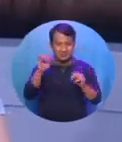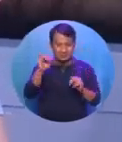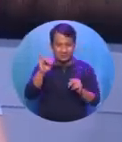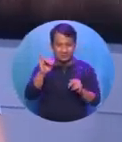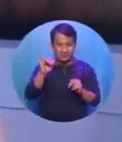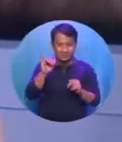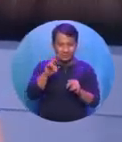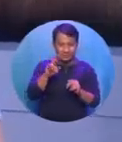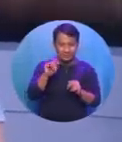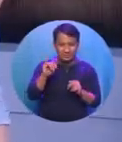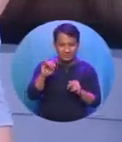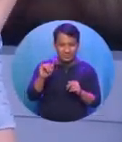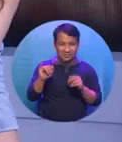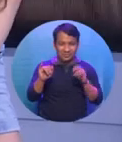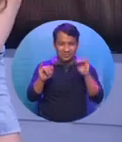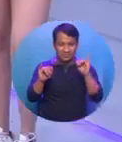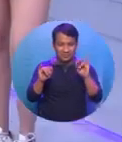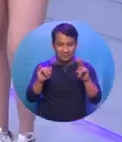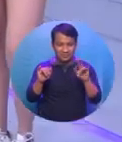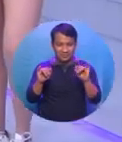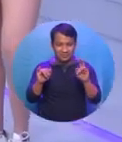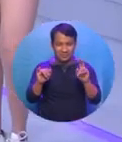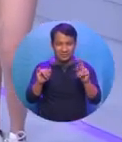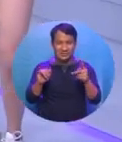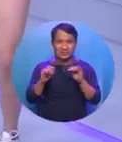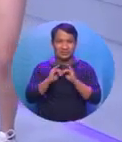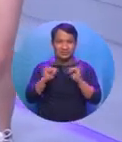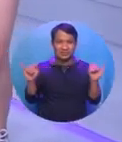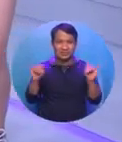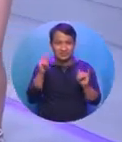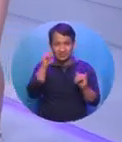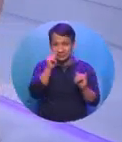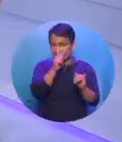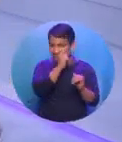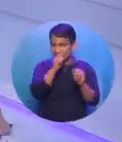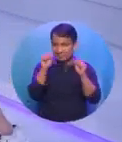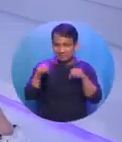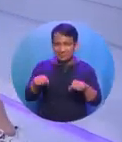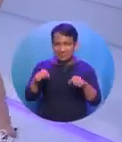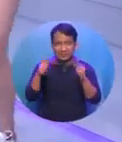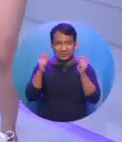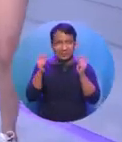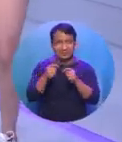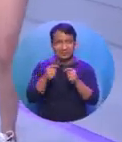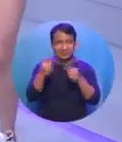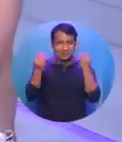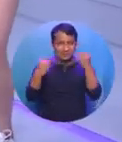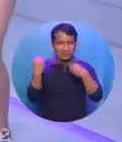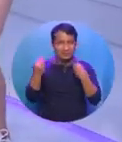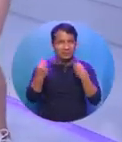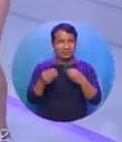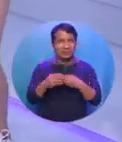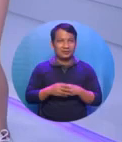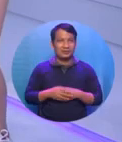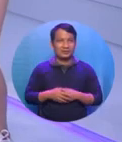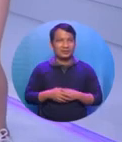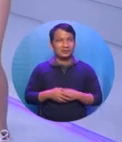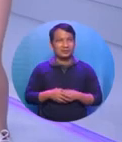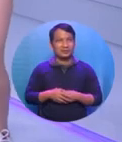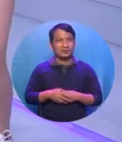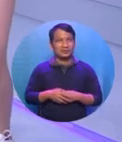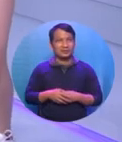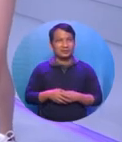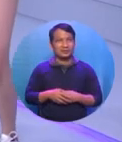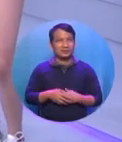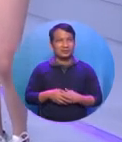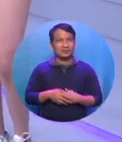Yuki and Yumi. Magkahawid kasi sila eh, para sa magkapatid. Kaya, para hindi magkalituhan, Yuki and Yumi na lang. Ooh.